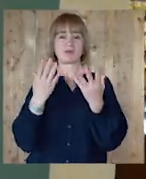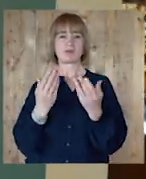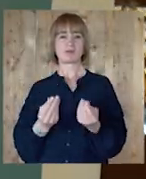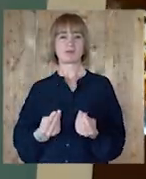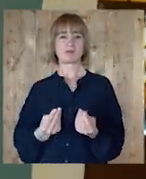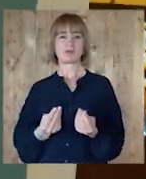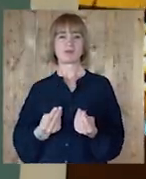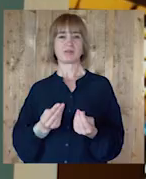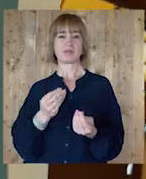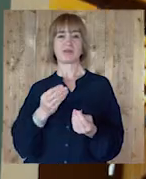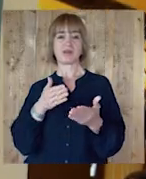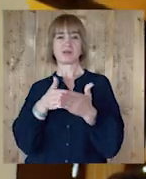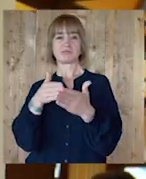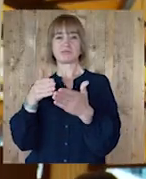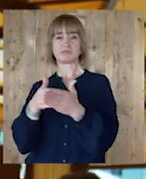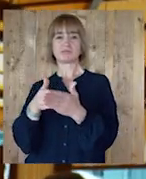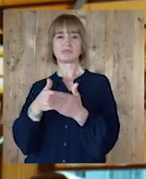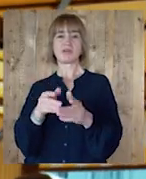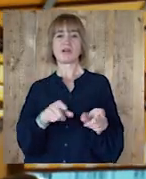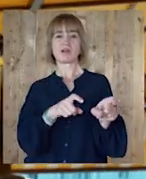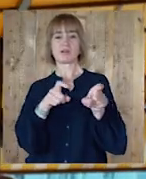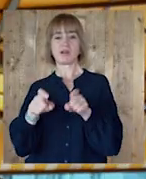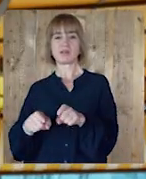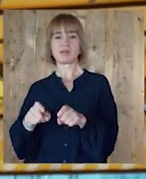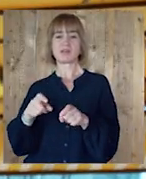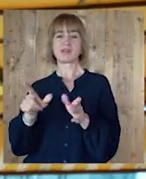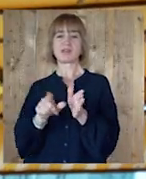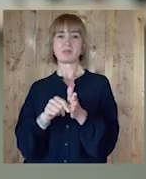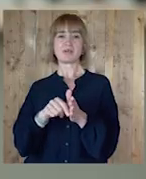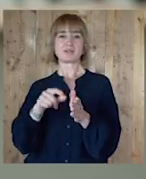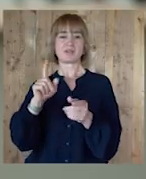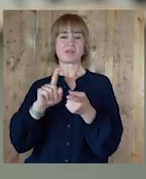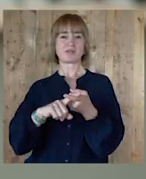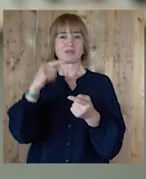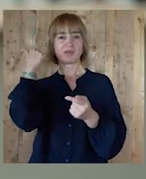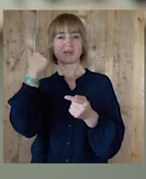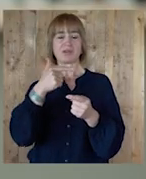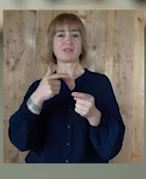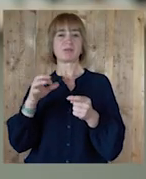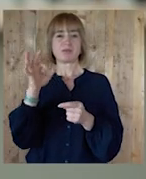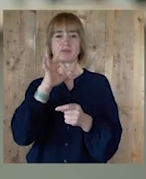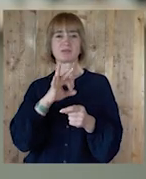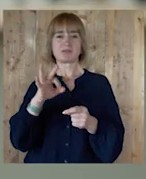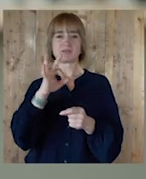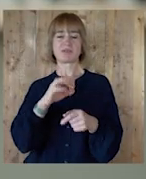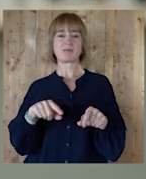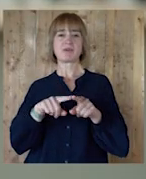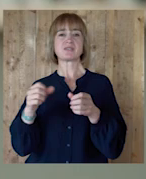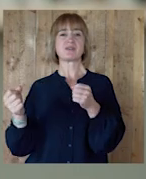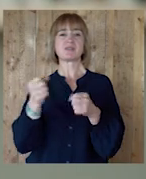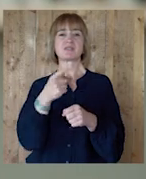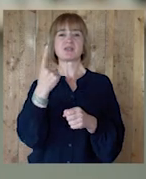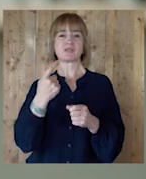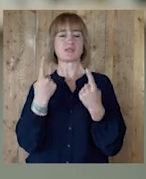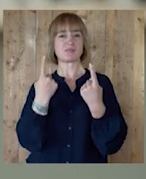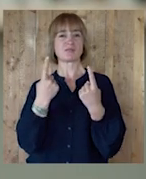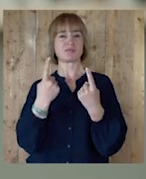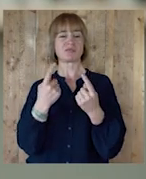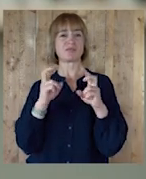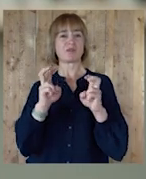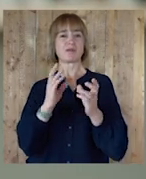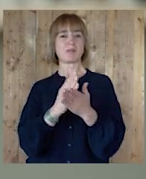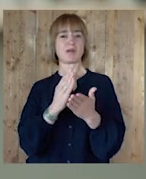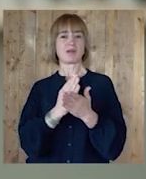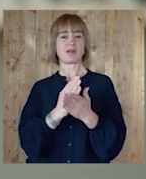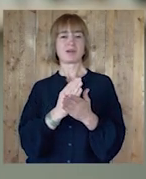შეზღუდული შესაძლებლობის მქონე პირებს ყოველდღიურად ექნებათ ბარიერები გადაადგილებასთან დაკავშირებით, განათლების ხელმისაწვდომობასთან